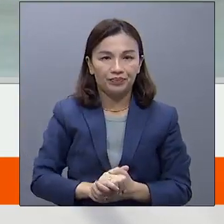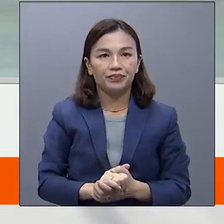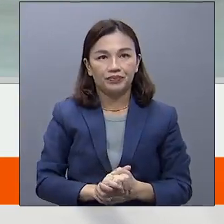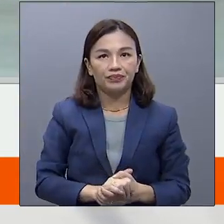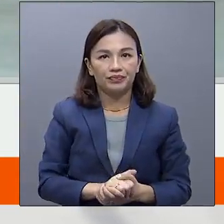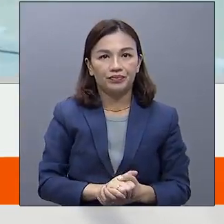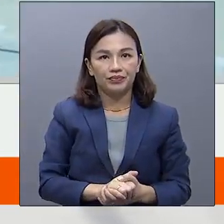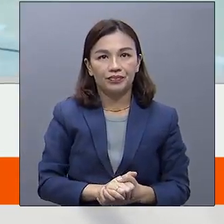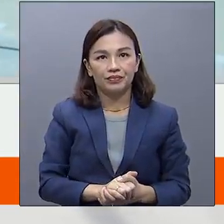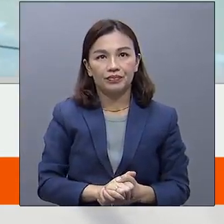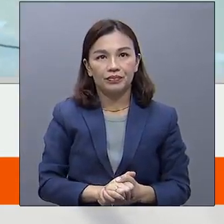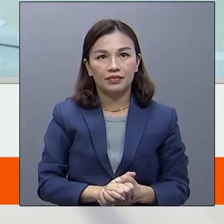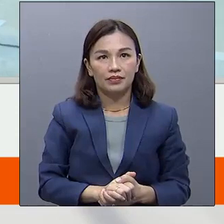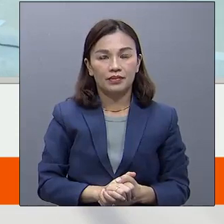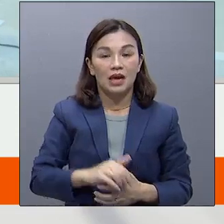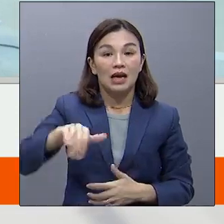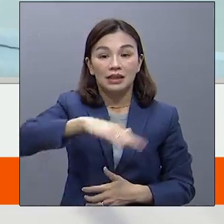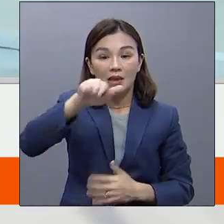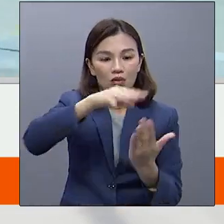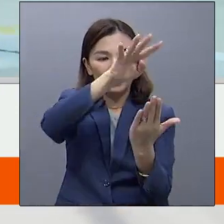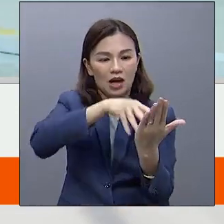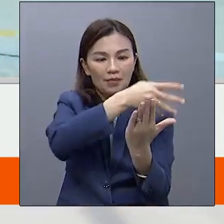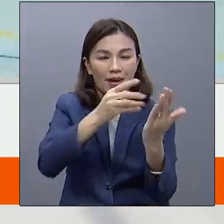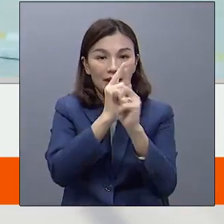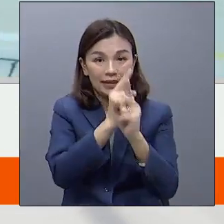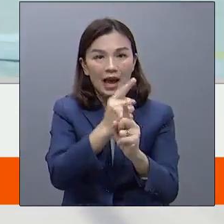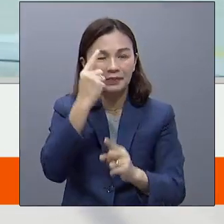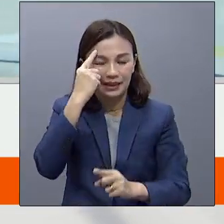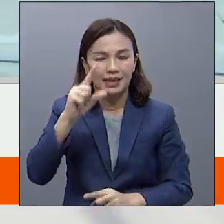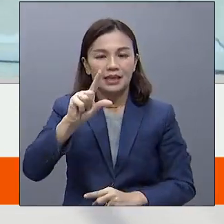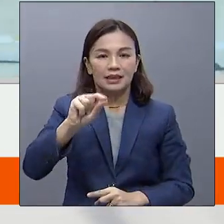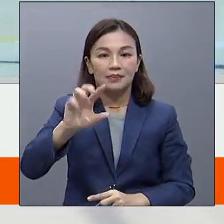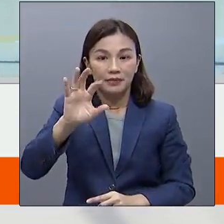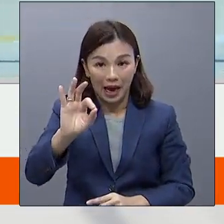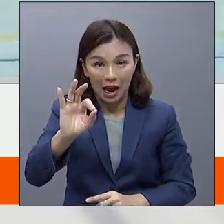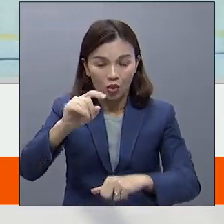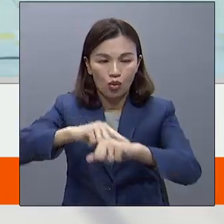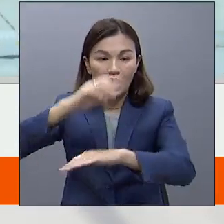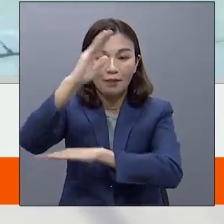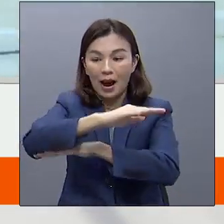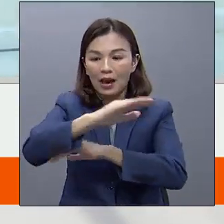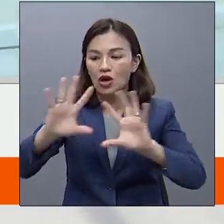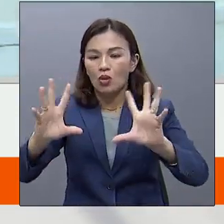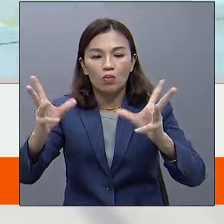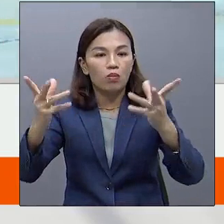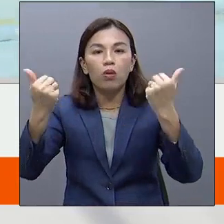แล้วก็ถ้าทุกอย่างเป็นไปตามแผนก็คือ 29ช่วงบ่ายๆก็น่าจะเรียบร้อยแล้วฮะ